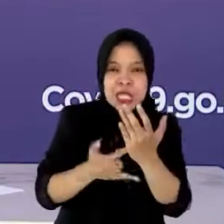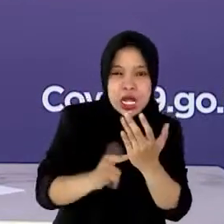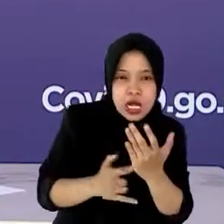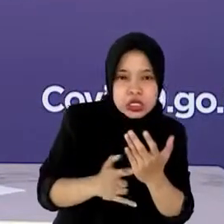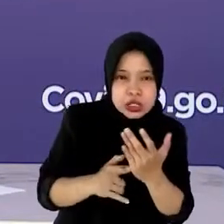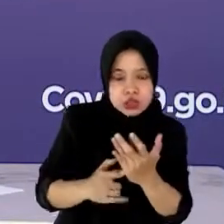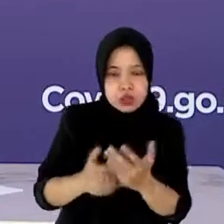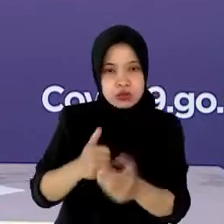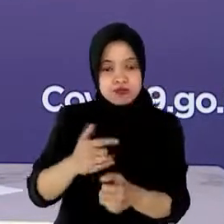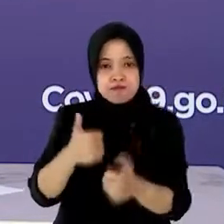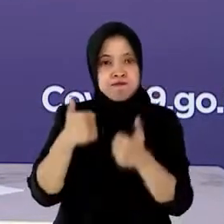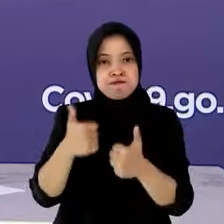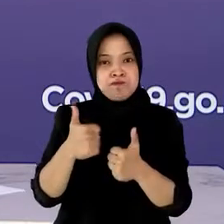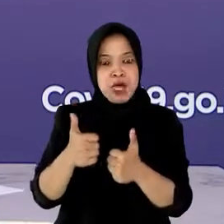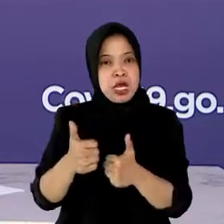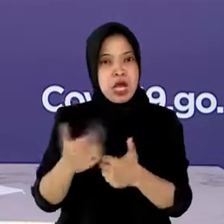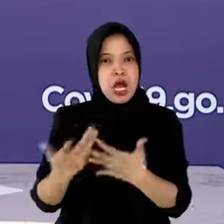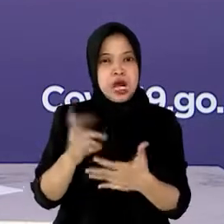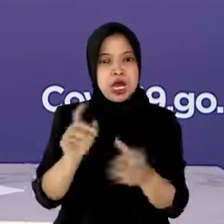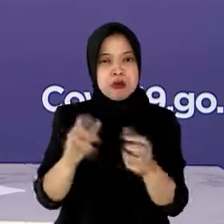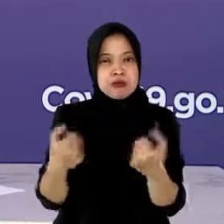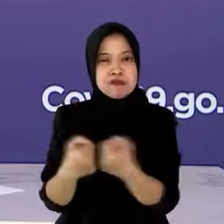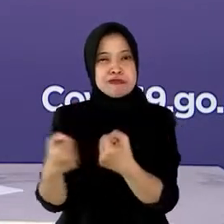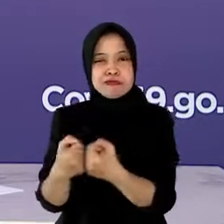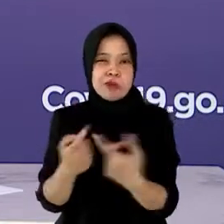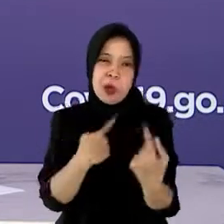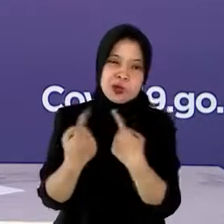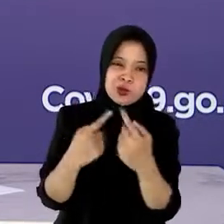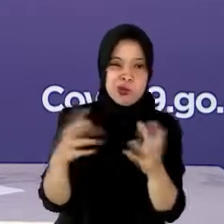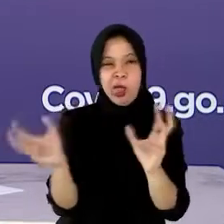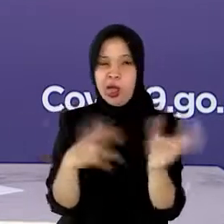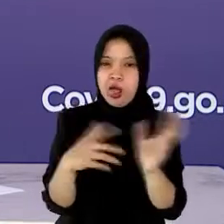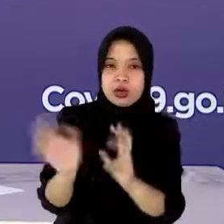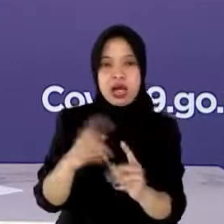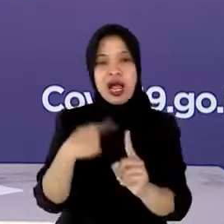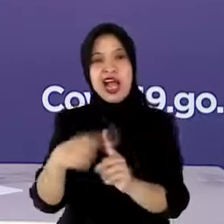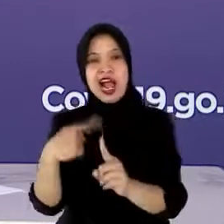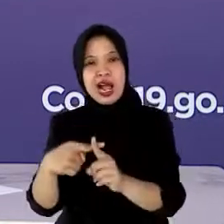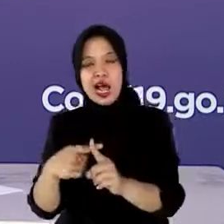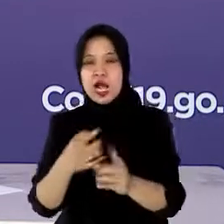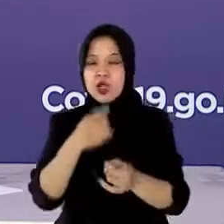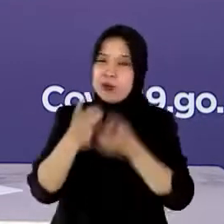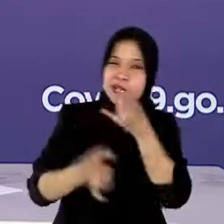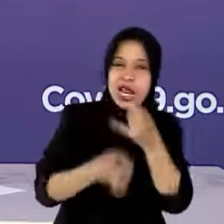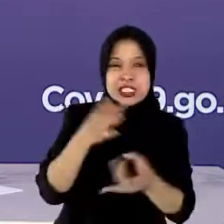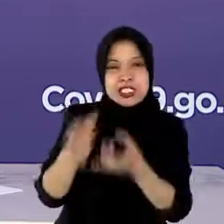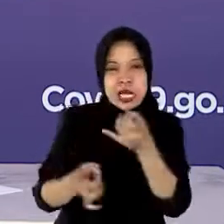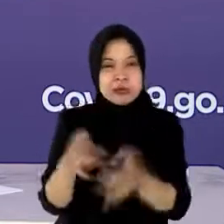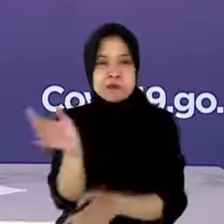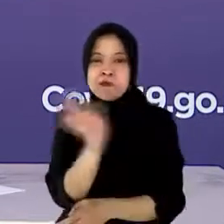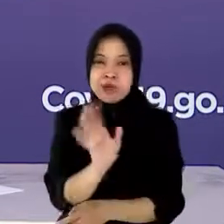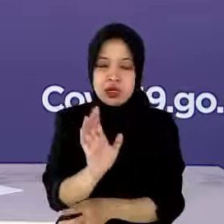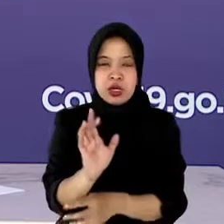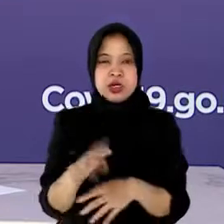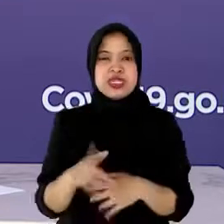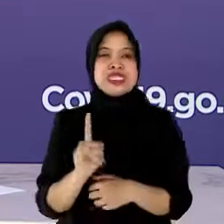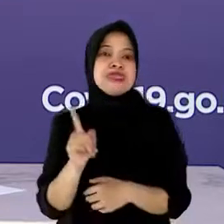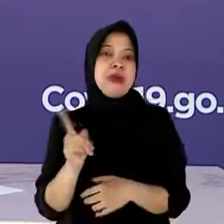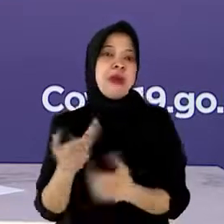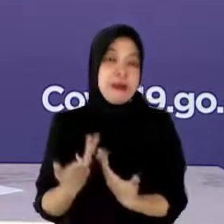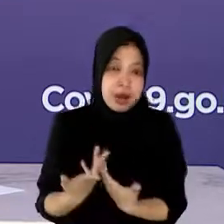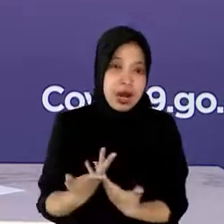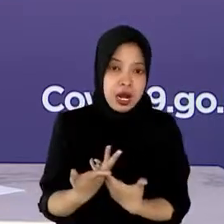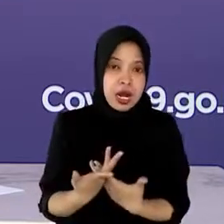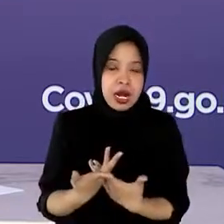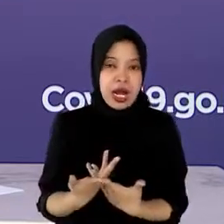semakin tinggi tanpa adanya perpecahan diskusi terkait angka dan narasi spesifik tertentu karena pada